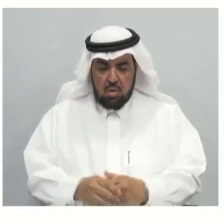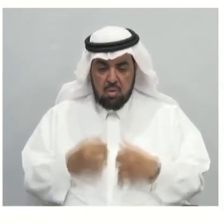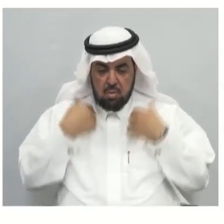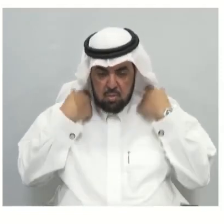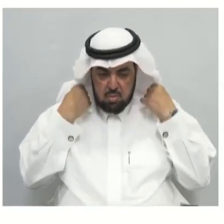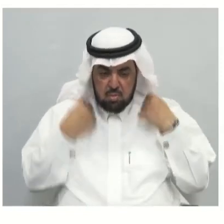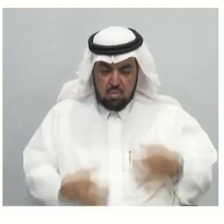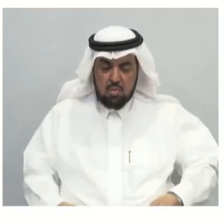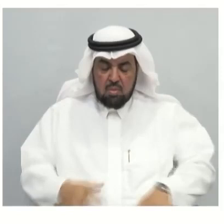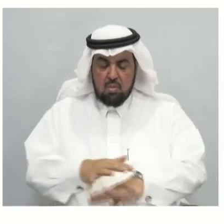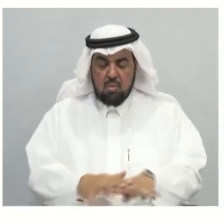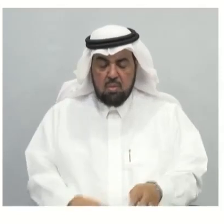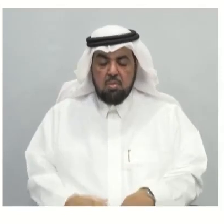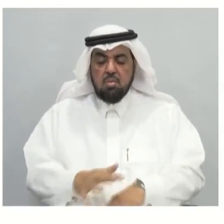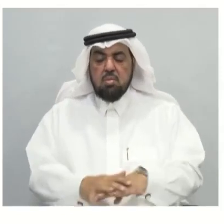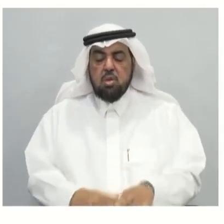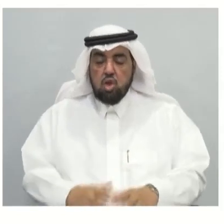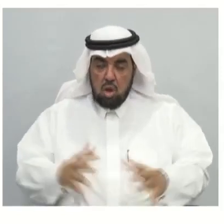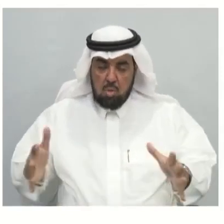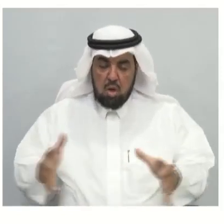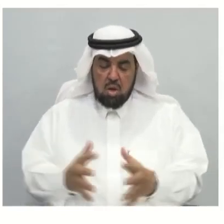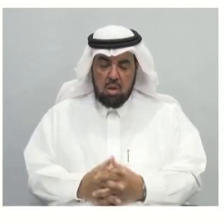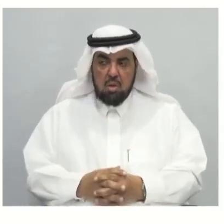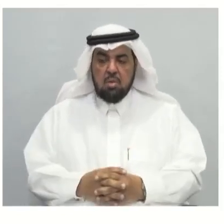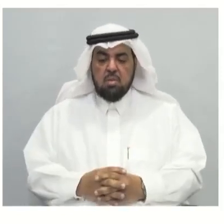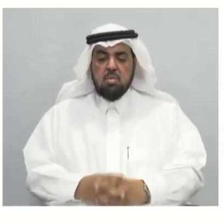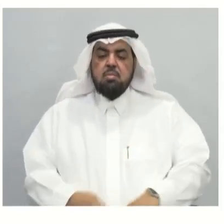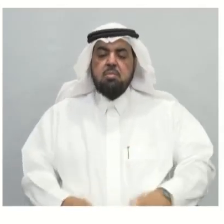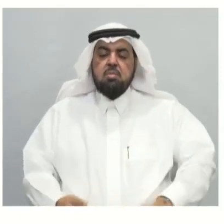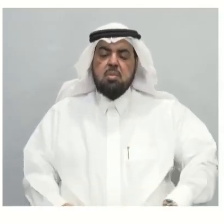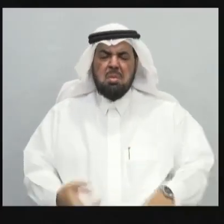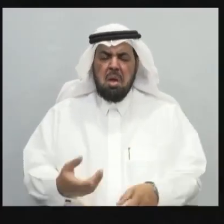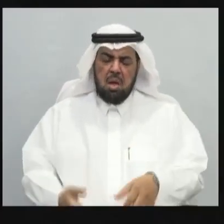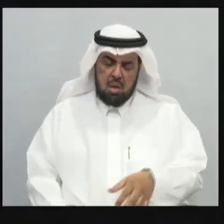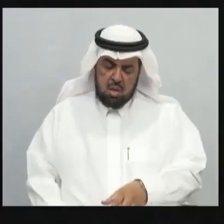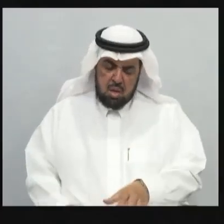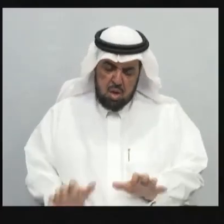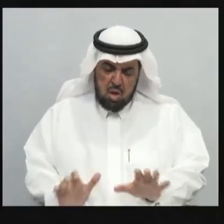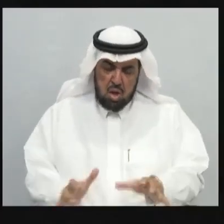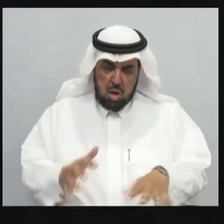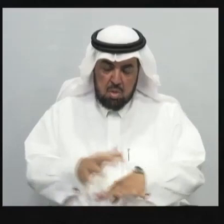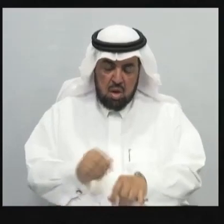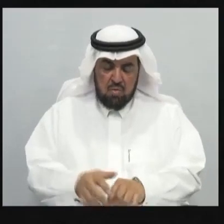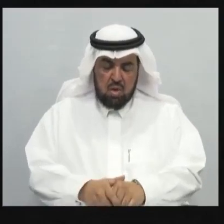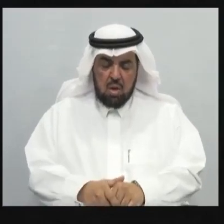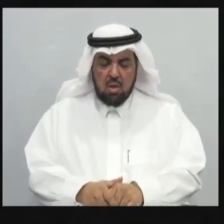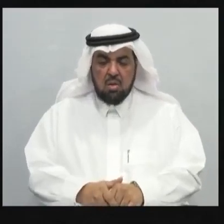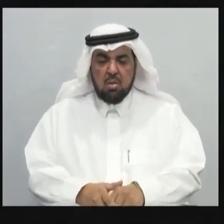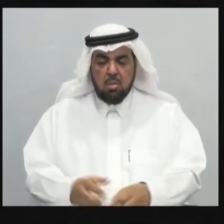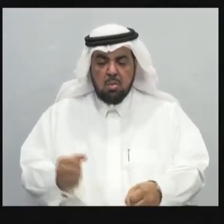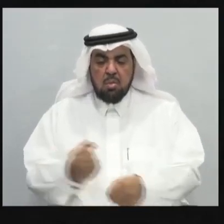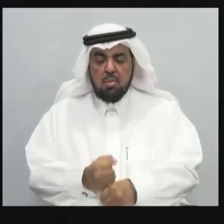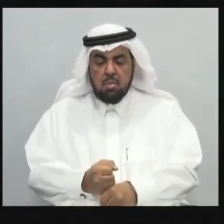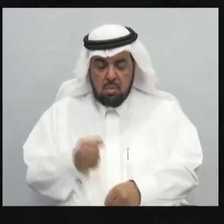ايضا الجداول عندما يكون هنالك جداول كبيره جدا فلا حاجه الى ان تزحم التقرير بها بامكانك ان تقول